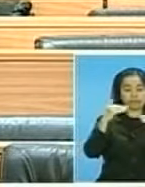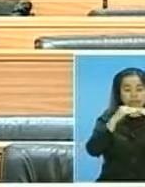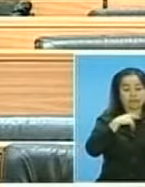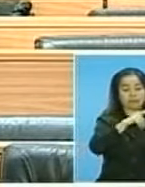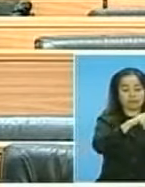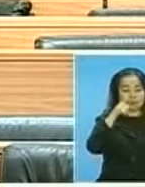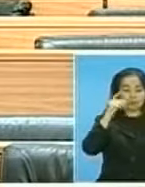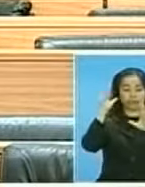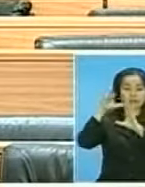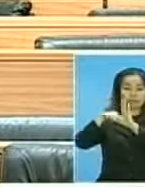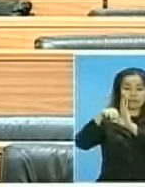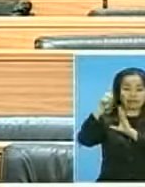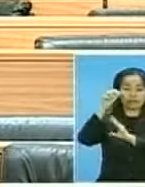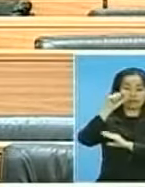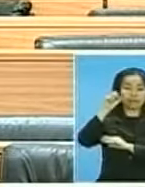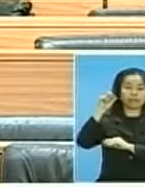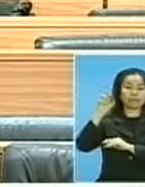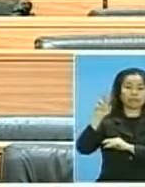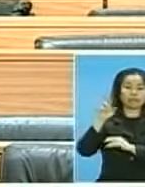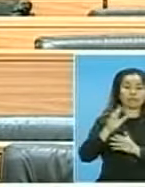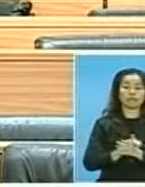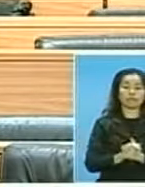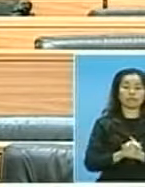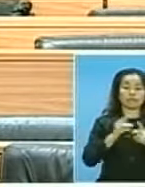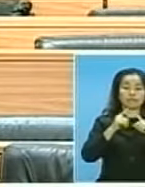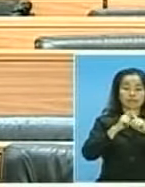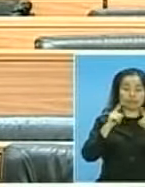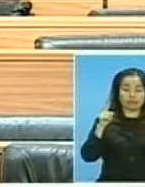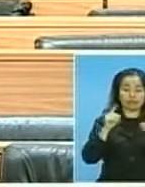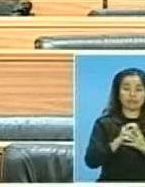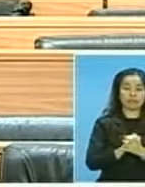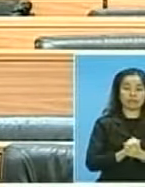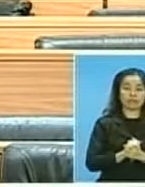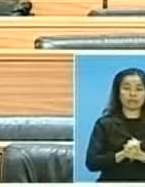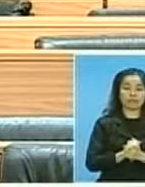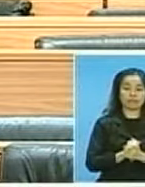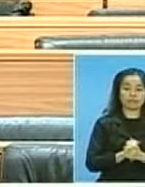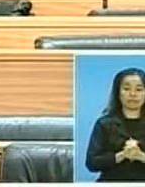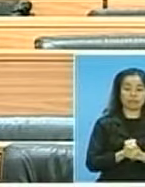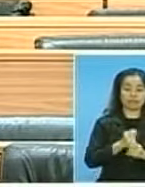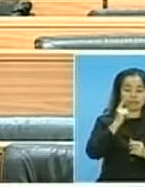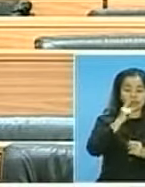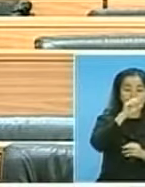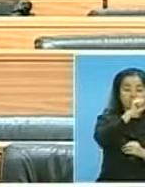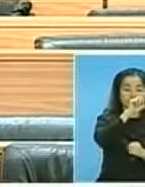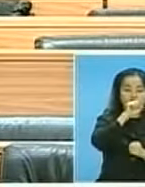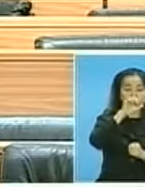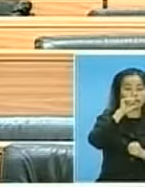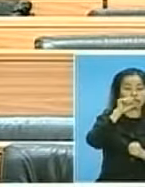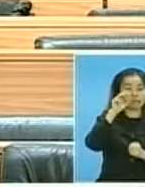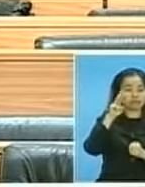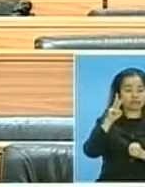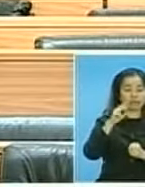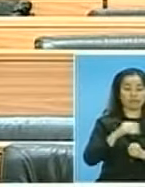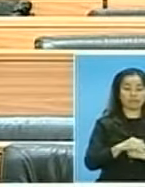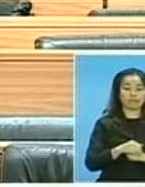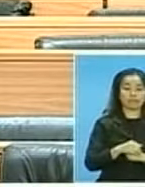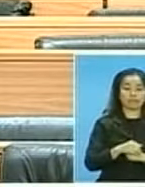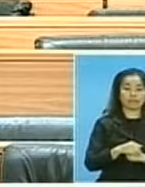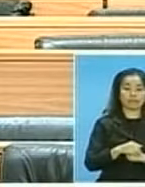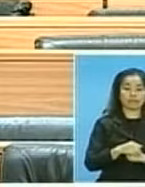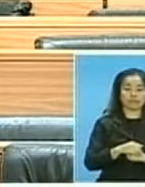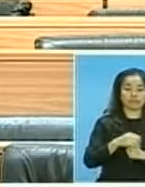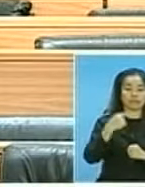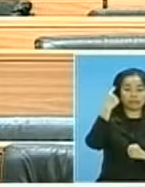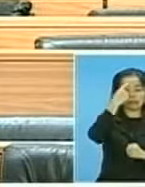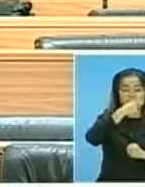แล้วก็ไปสมัครได้ทันทีครับแต่ว่าในความเป็นจริงแล้วสสกับสวนะครับไม่มี